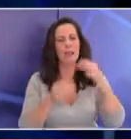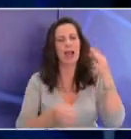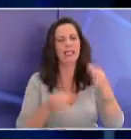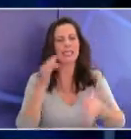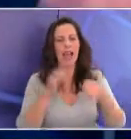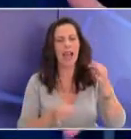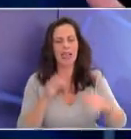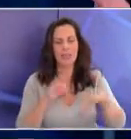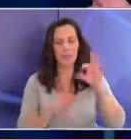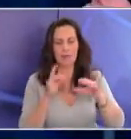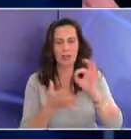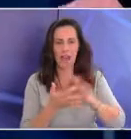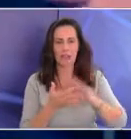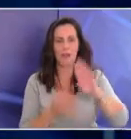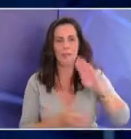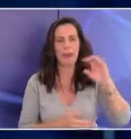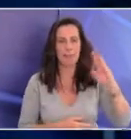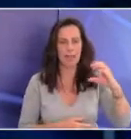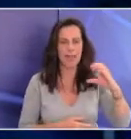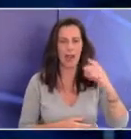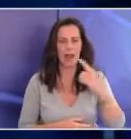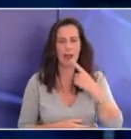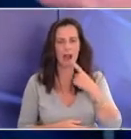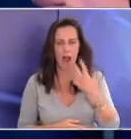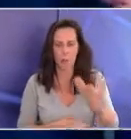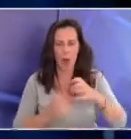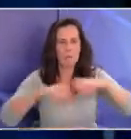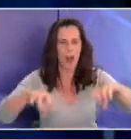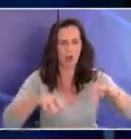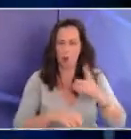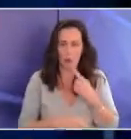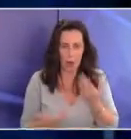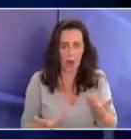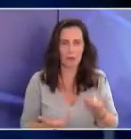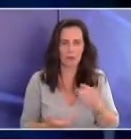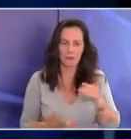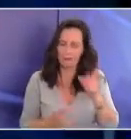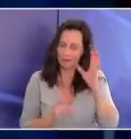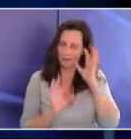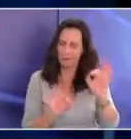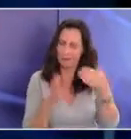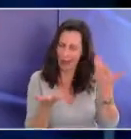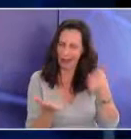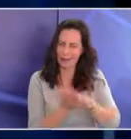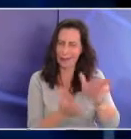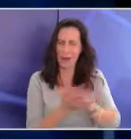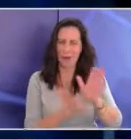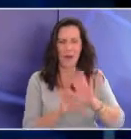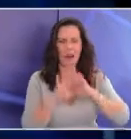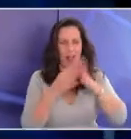בירם קיאל, וכתב מה שכתב, ואנשים דיברו על פלגנות, או שאת אומרת, חבר'ה, קחו את זה בקלות, עזבו, די להתעסק